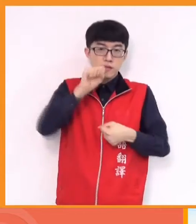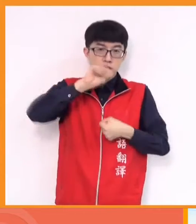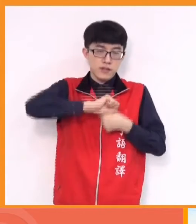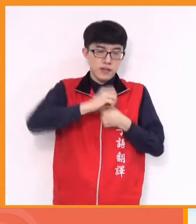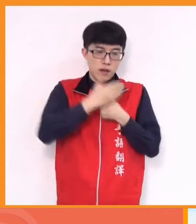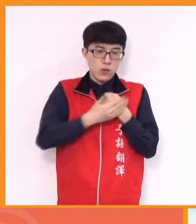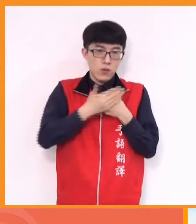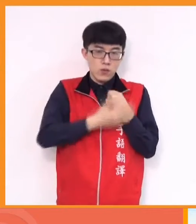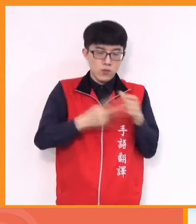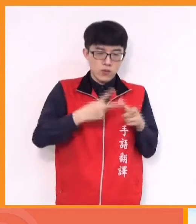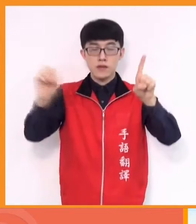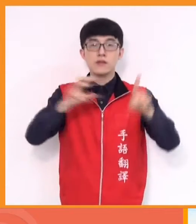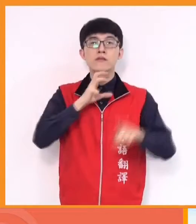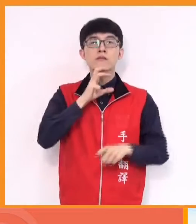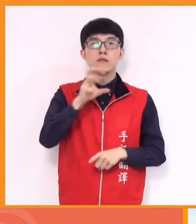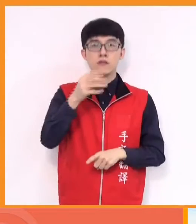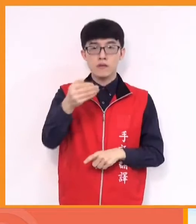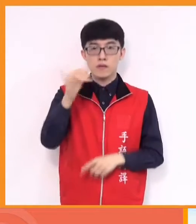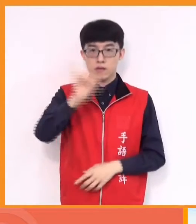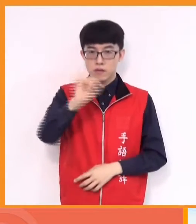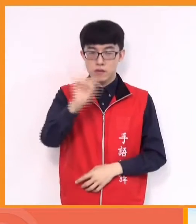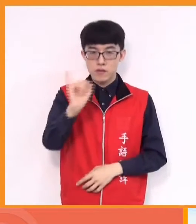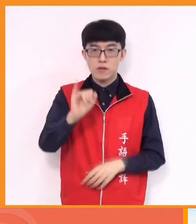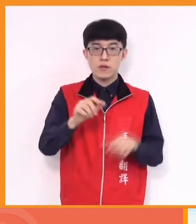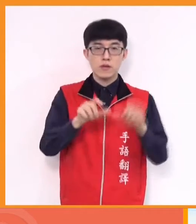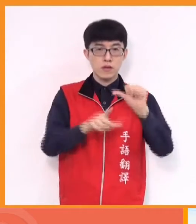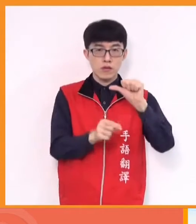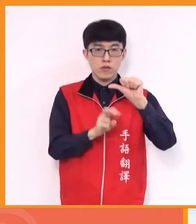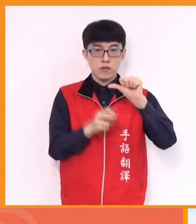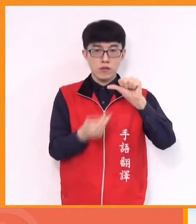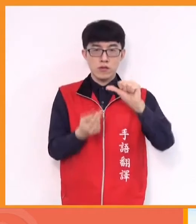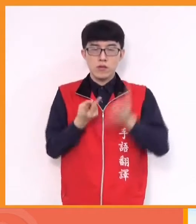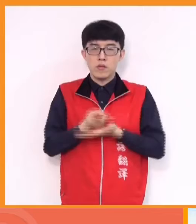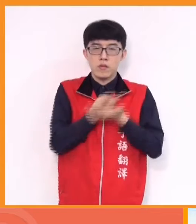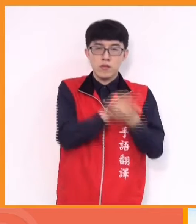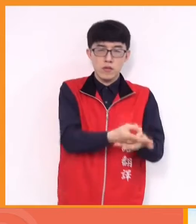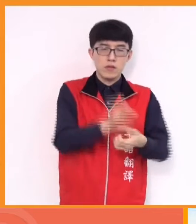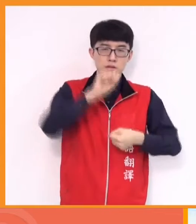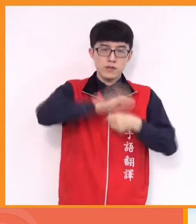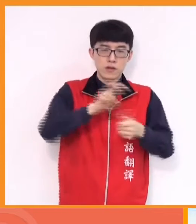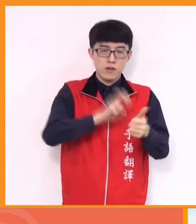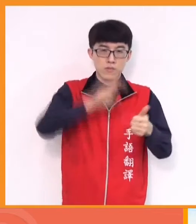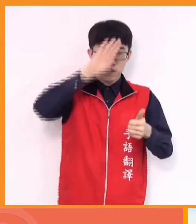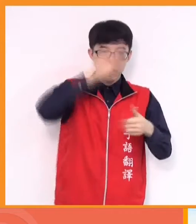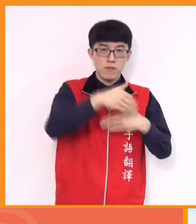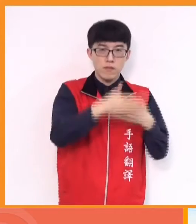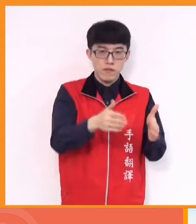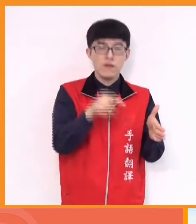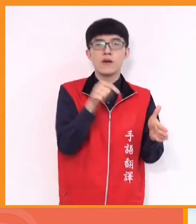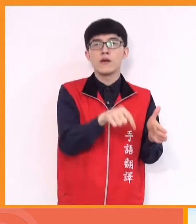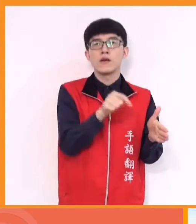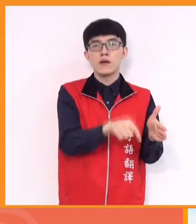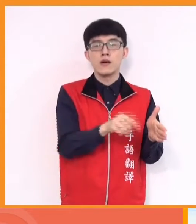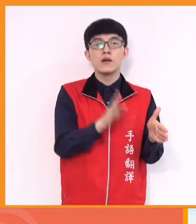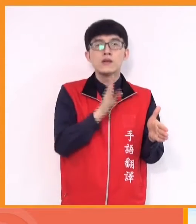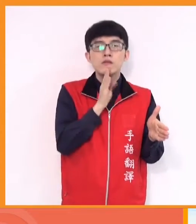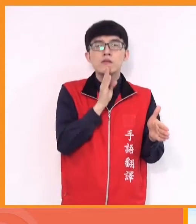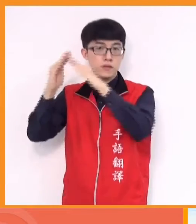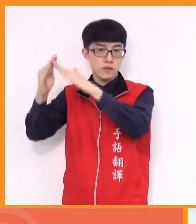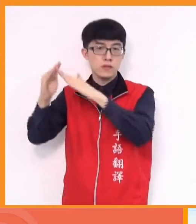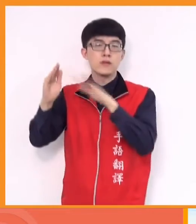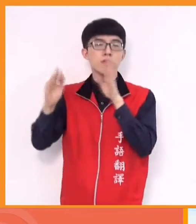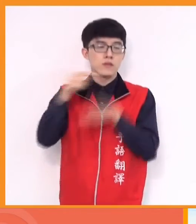护病房住了一阵子，在5月29号住院住在 ICU 的时候，就是我们刚刚昨天报的这两位护理师在照顾